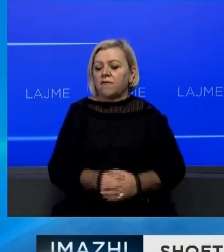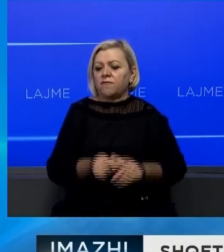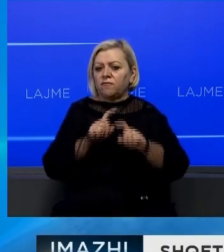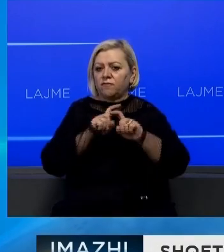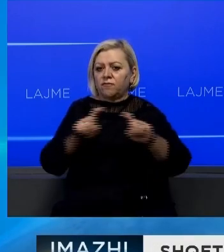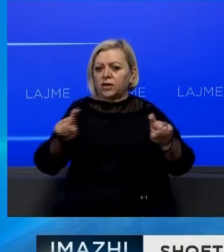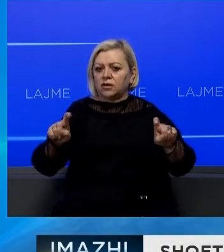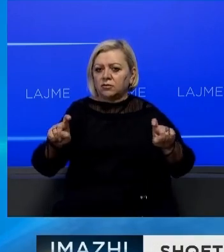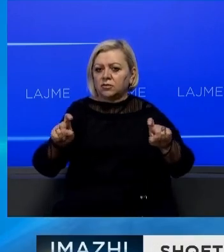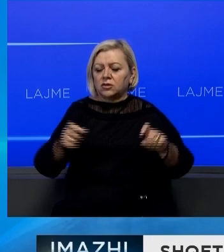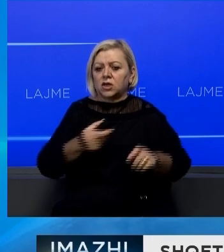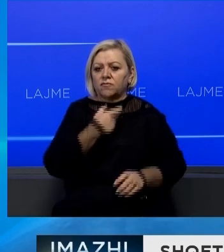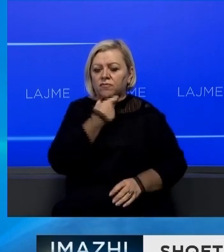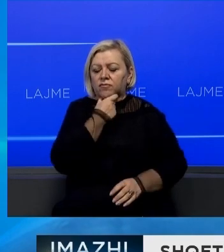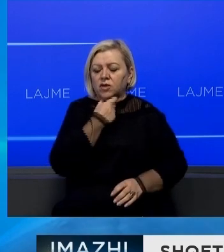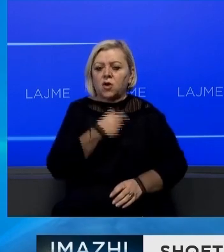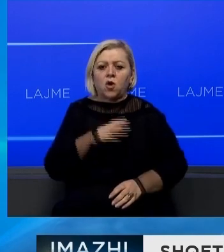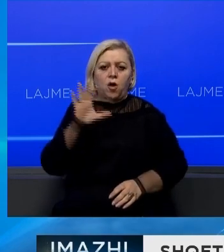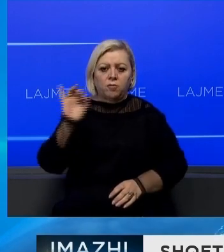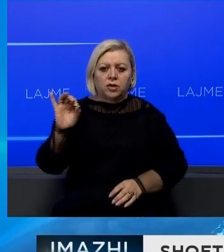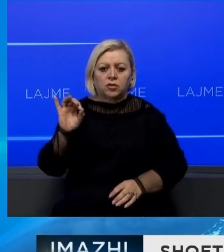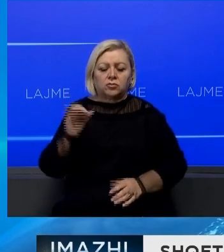ri COVID-Omicron?